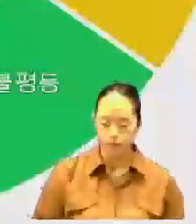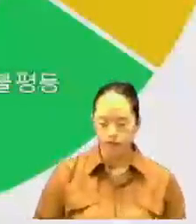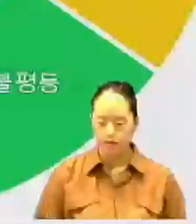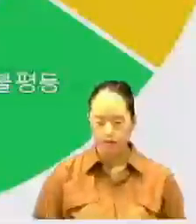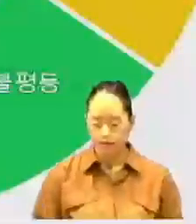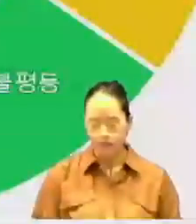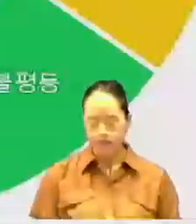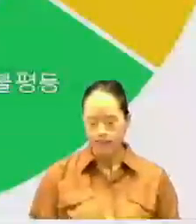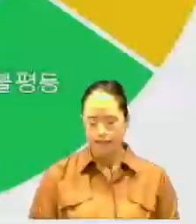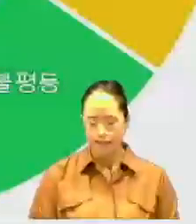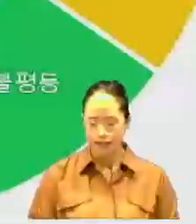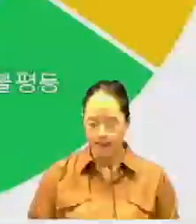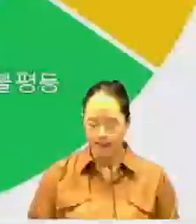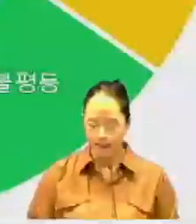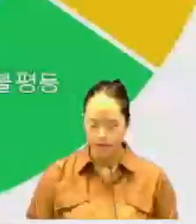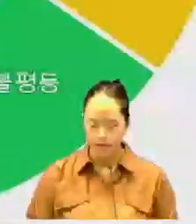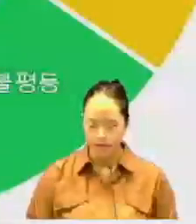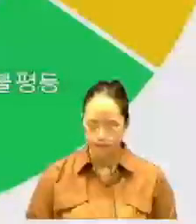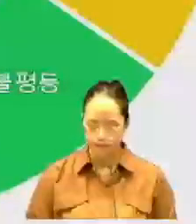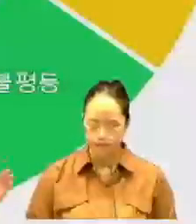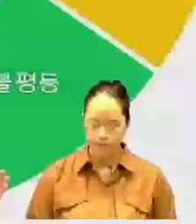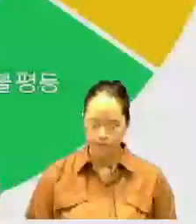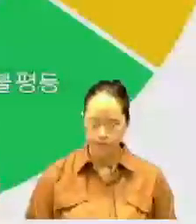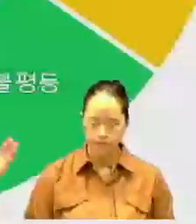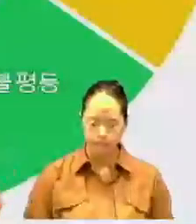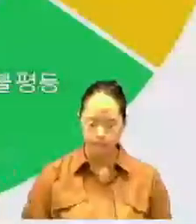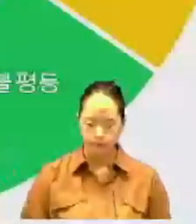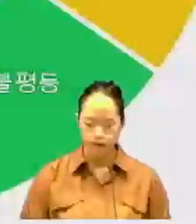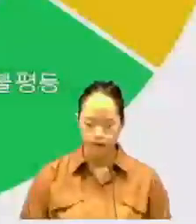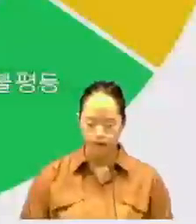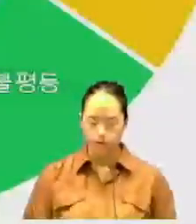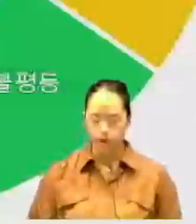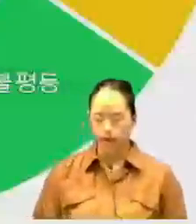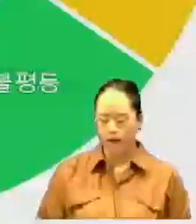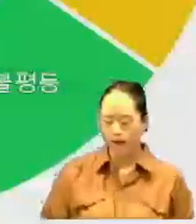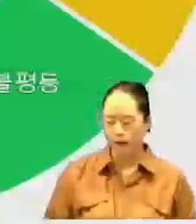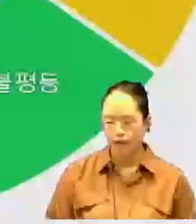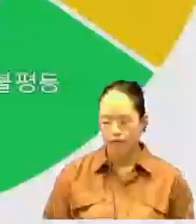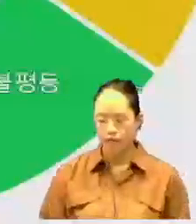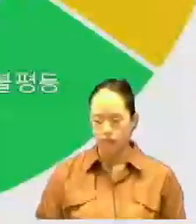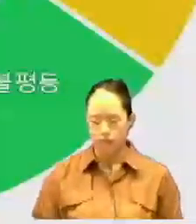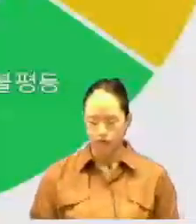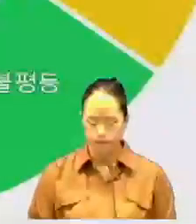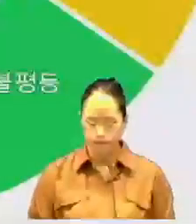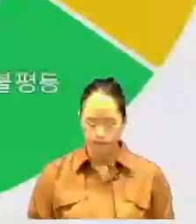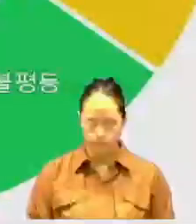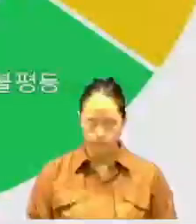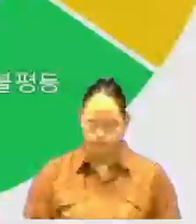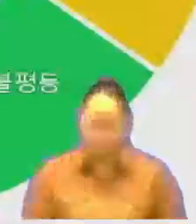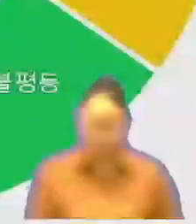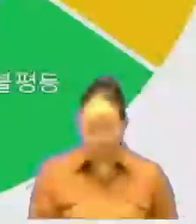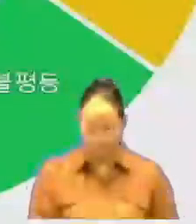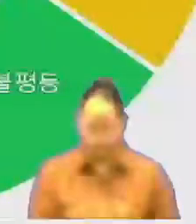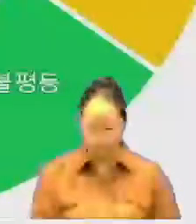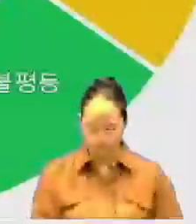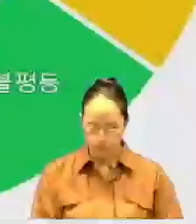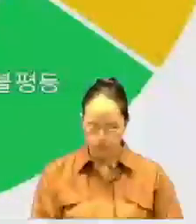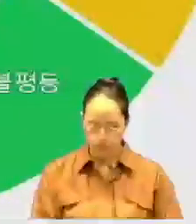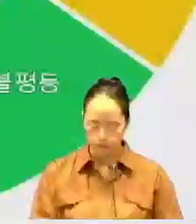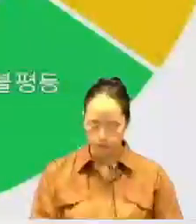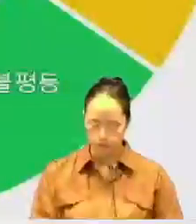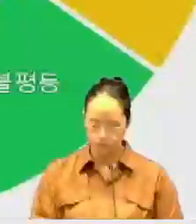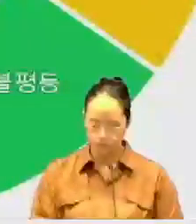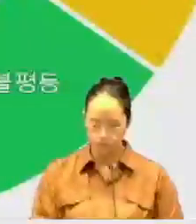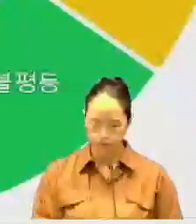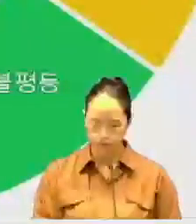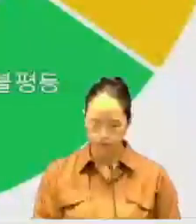还有就是担心的是这个还有没有像这个 COVID 的这样的病毒呢？还有就是这个人工